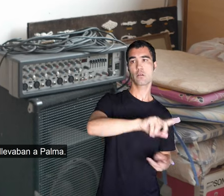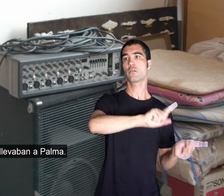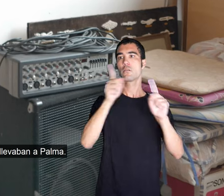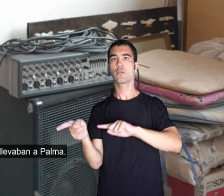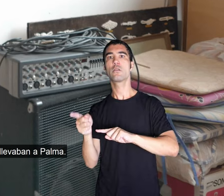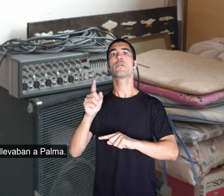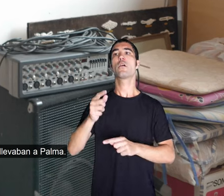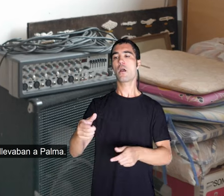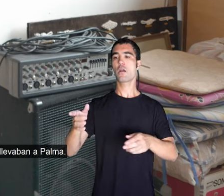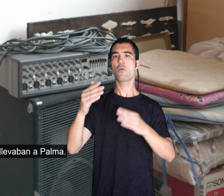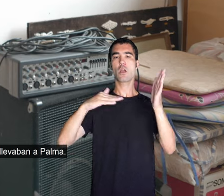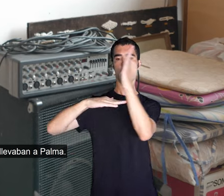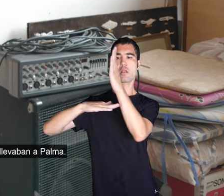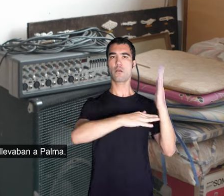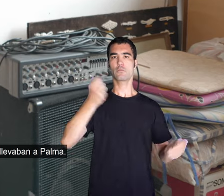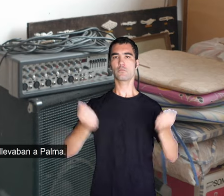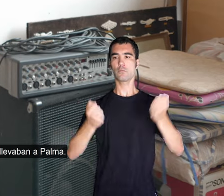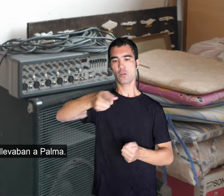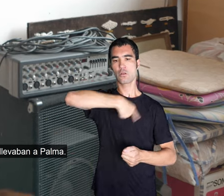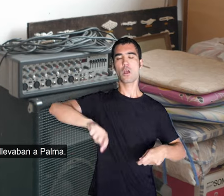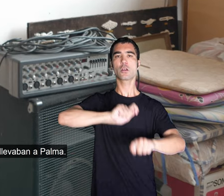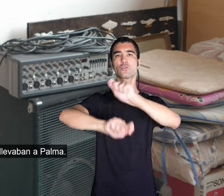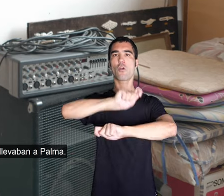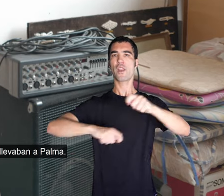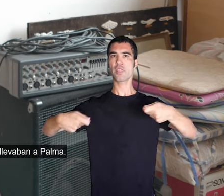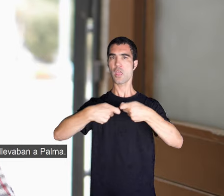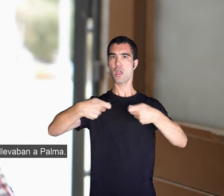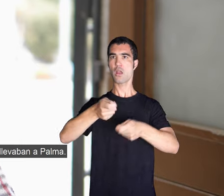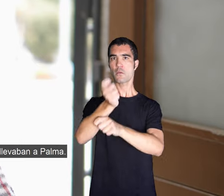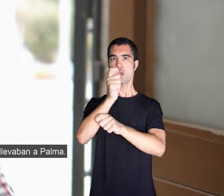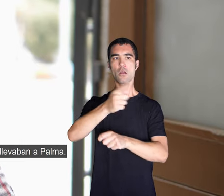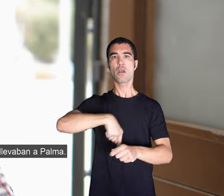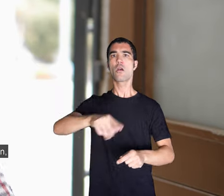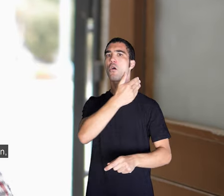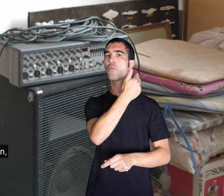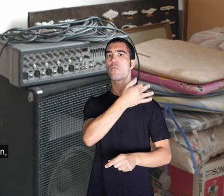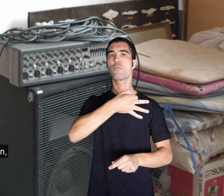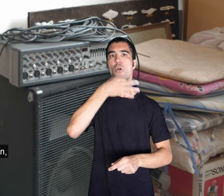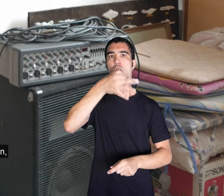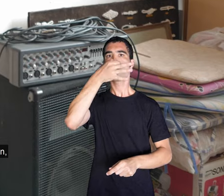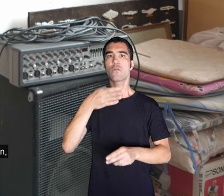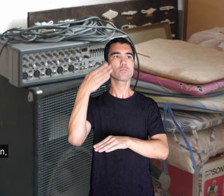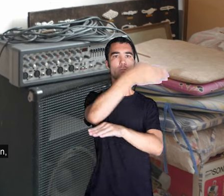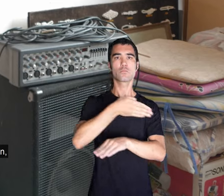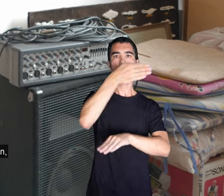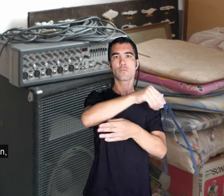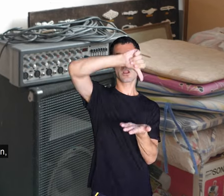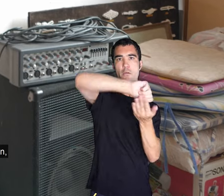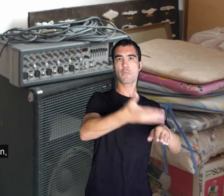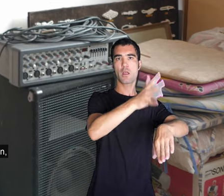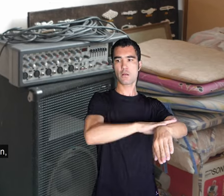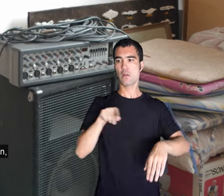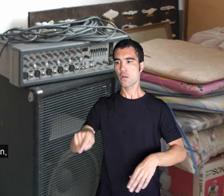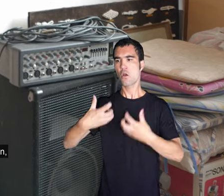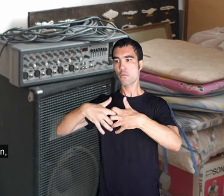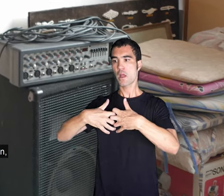camión de la cofreria, i cada dia, a les hores baixes, els enduen cada palmo. Jovel Lázaro va ser la primera